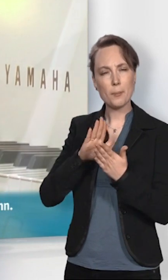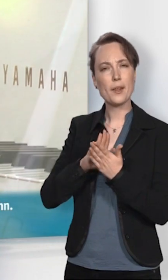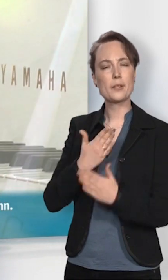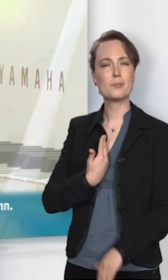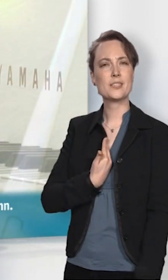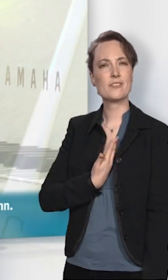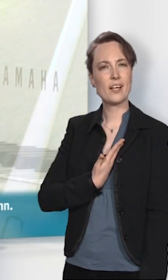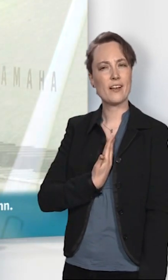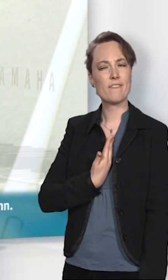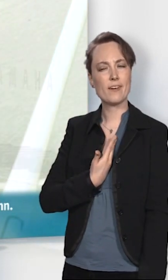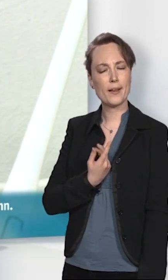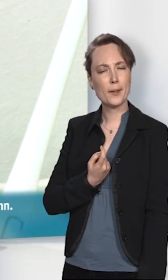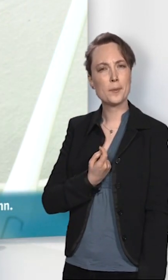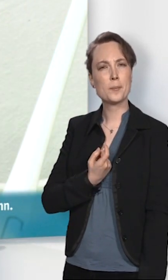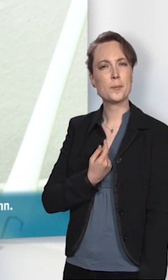Zweifel bleibt